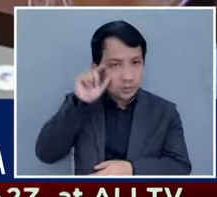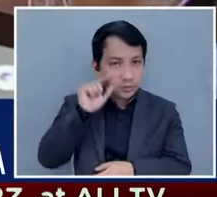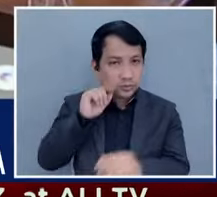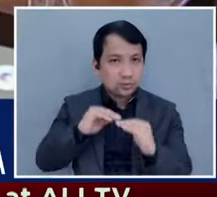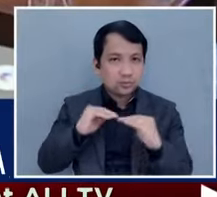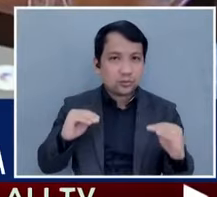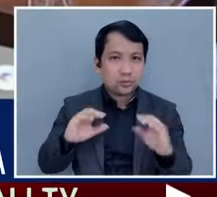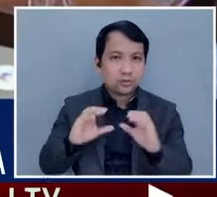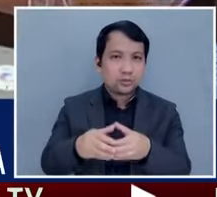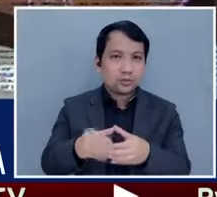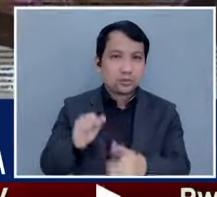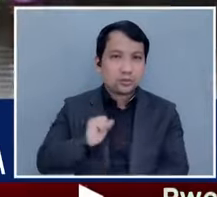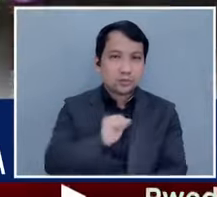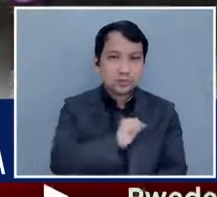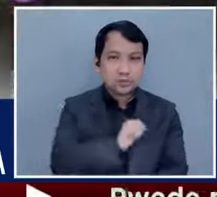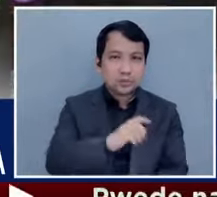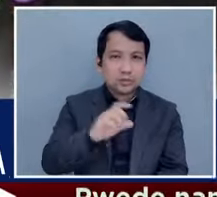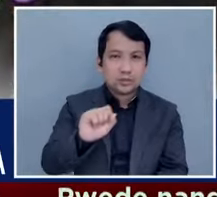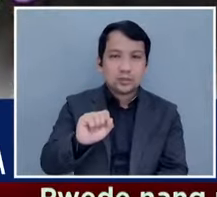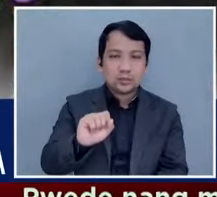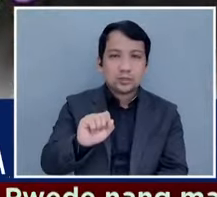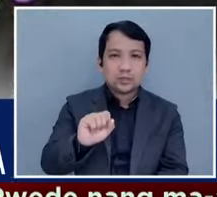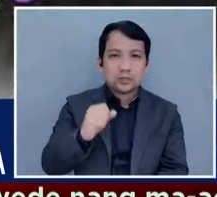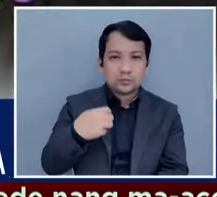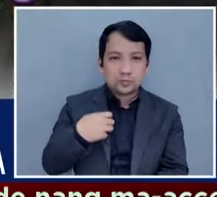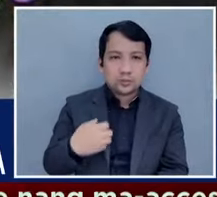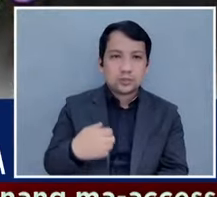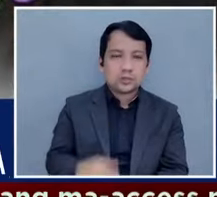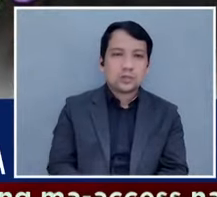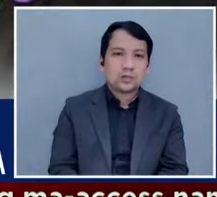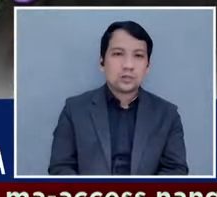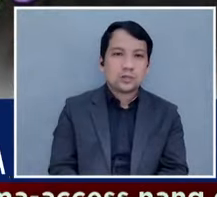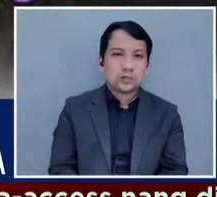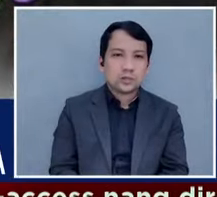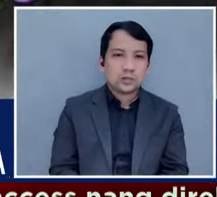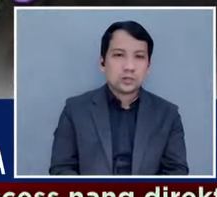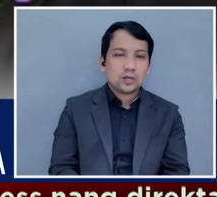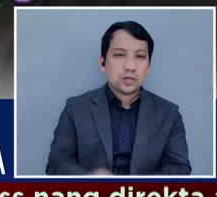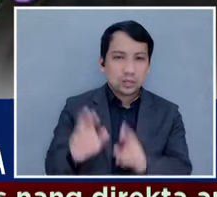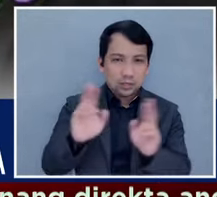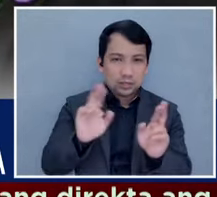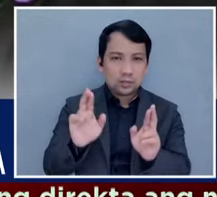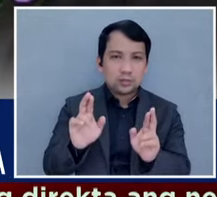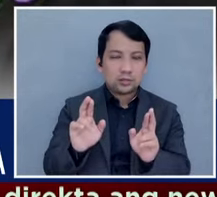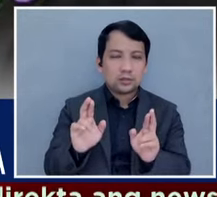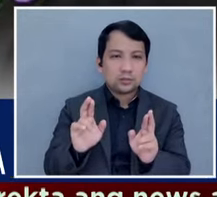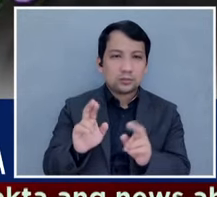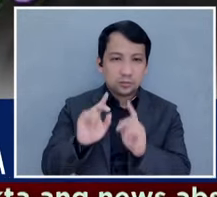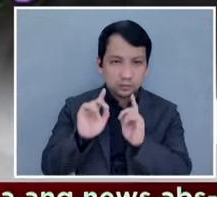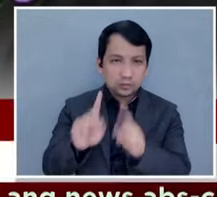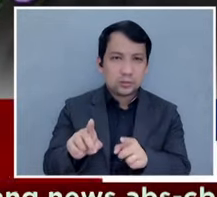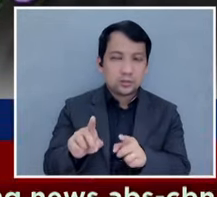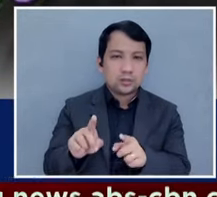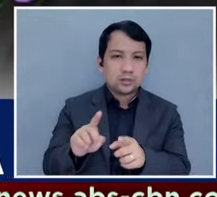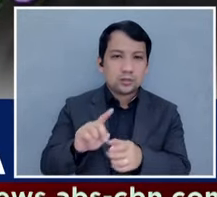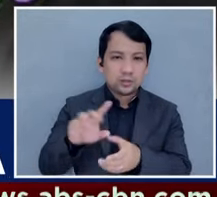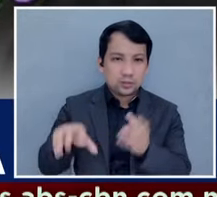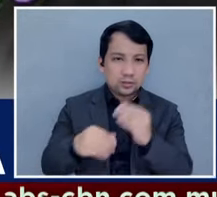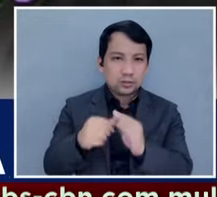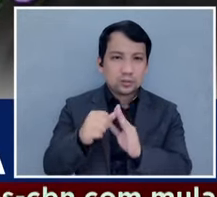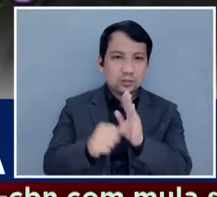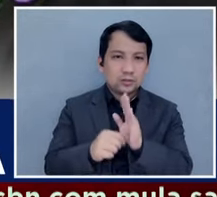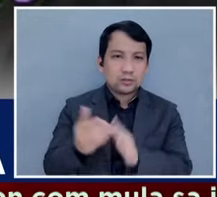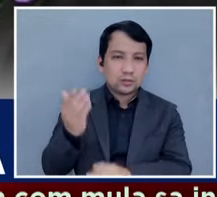ang Senate Sergeant at Arms. Sa isang pahayag, sinabi ni Hontiveros na nakahanda siya kasama ang abogado niyang si dating